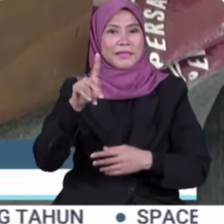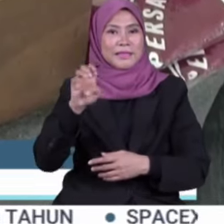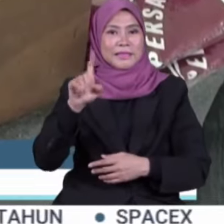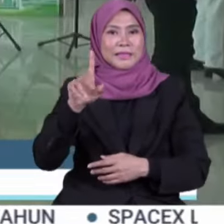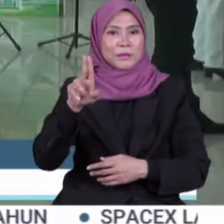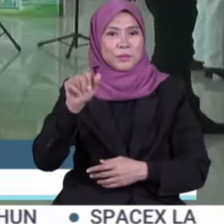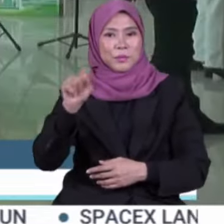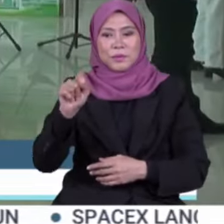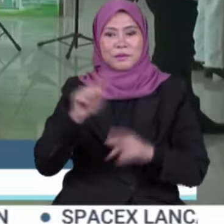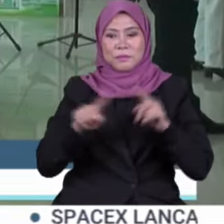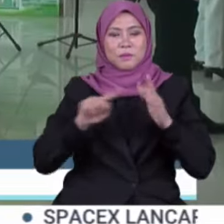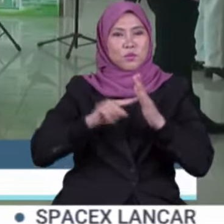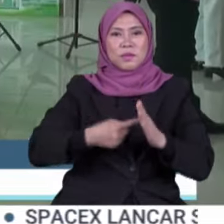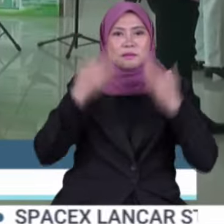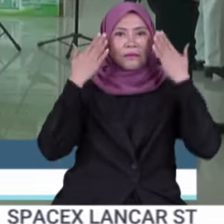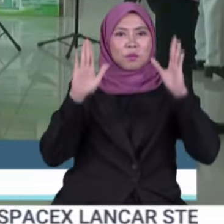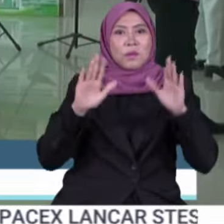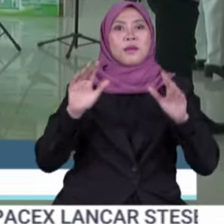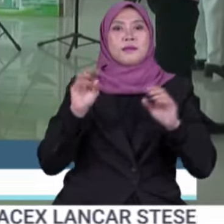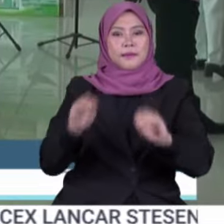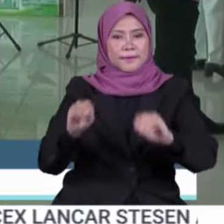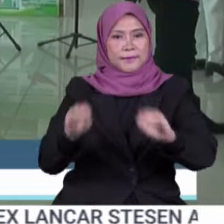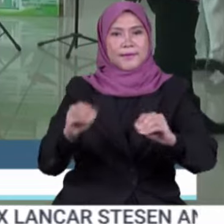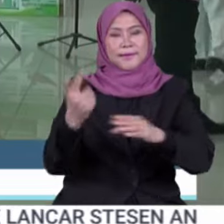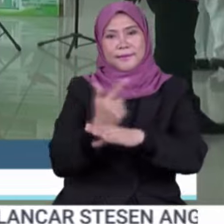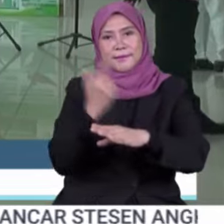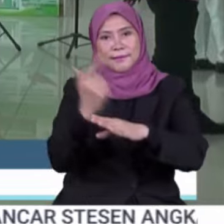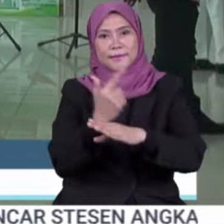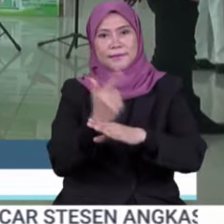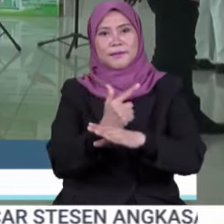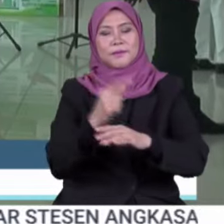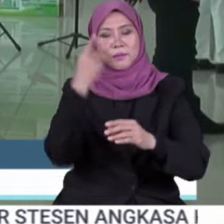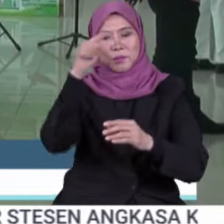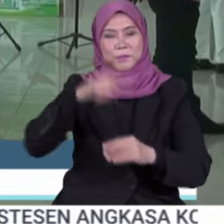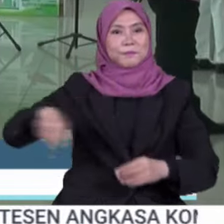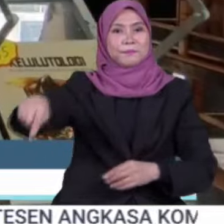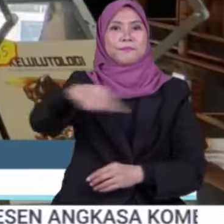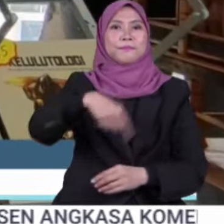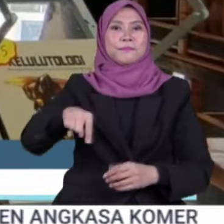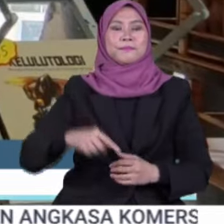tahu macam mana nak mulakan, kita akan buat latihanlah kepada dia orang.